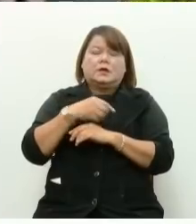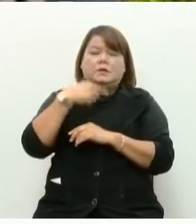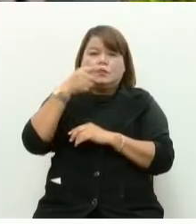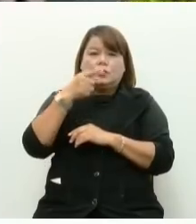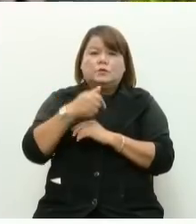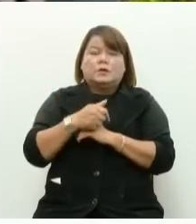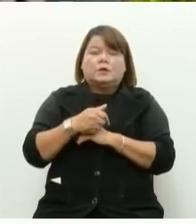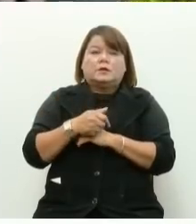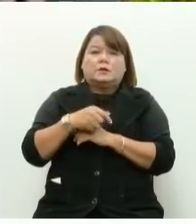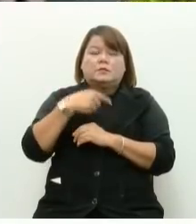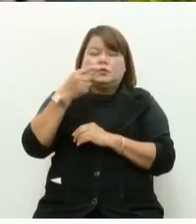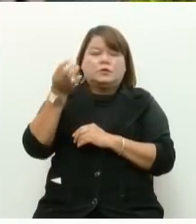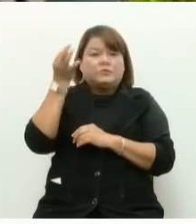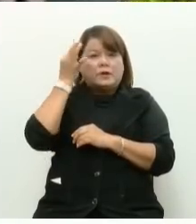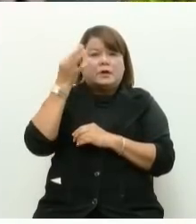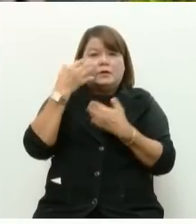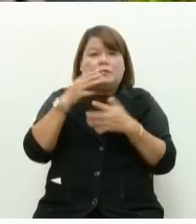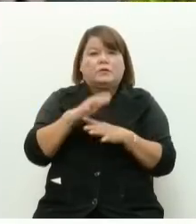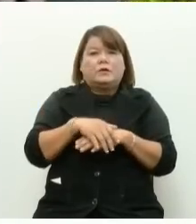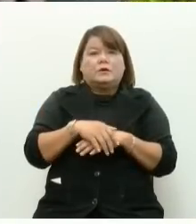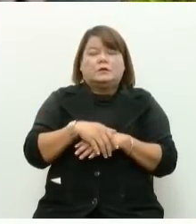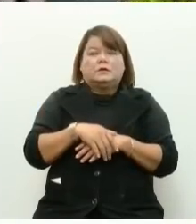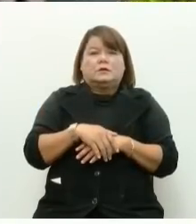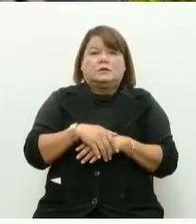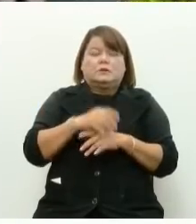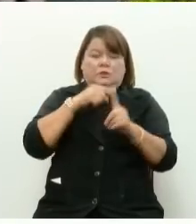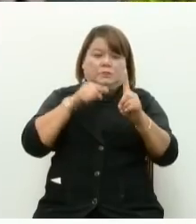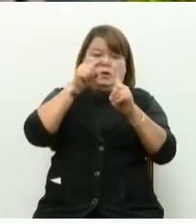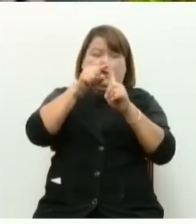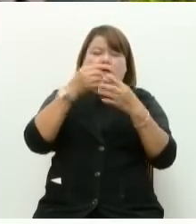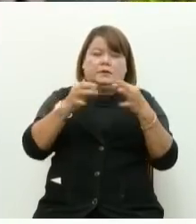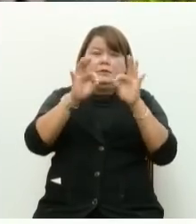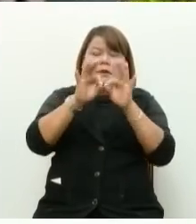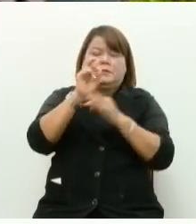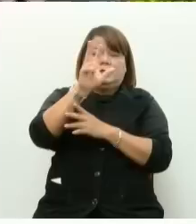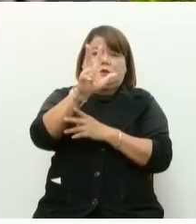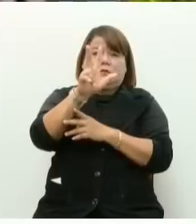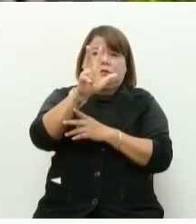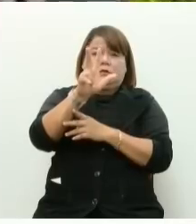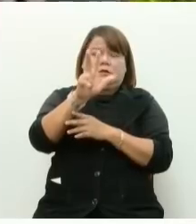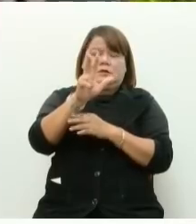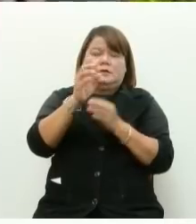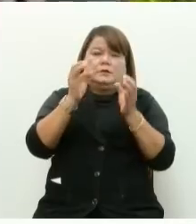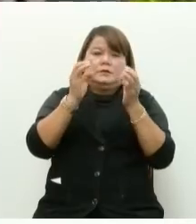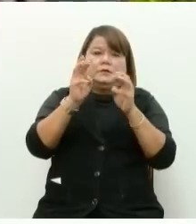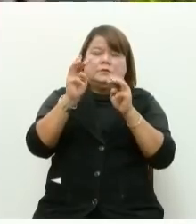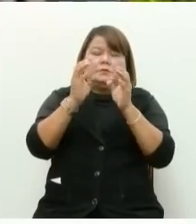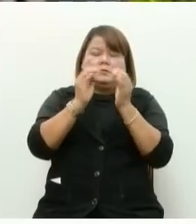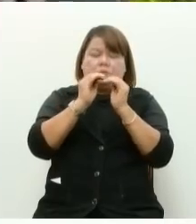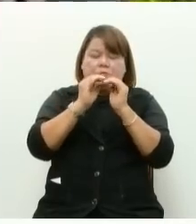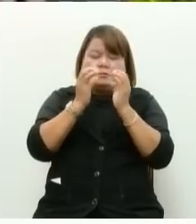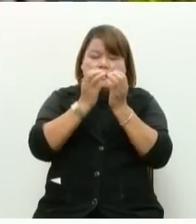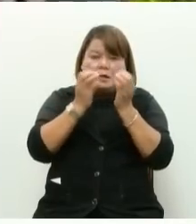ายที่แล้วก็พูดให้ฟังแล้วว่าโกที่สำคัญมี3ส่วนส่วนที่1ก็คือมาตรฐานตัวชี้วัดซึ่งทางสำนักวิชา